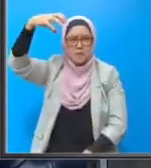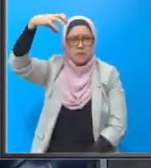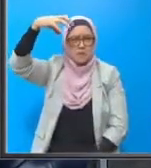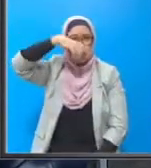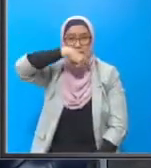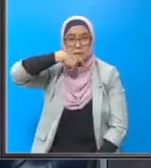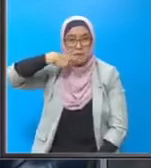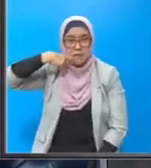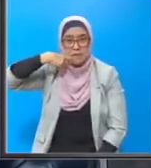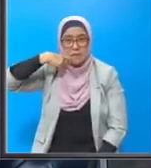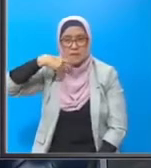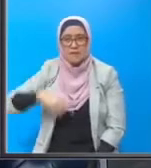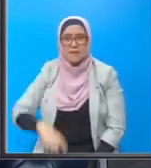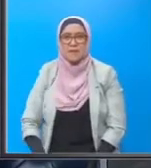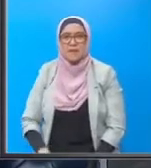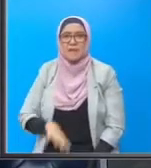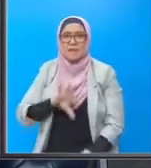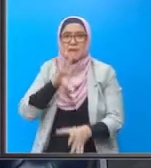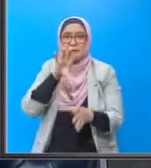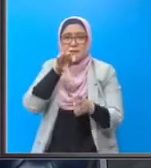Oh Iyan membabitkan